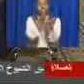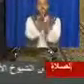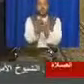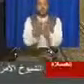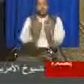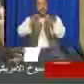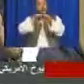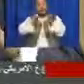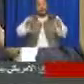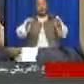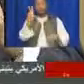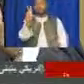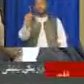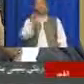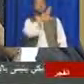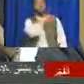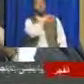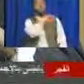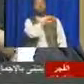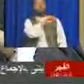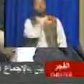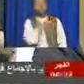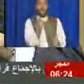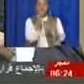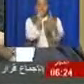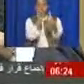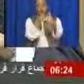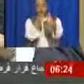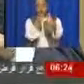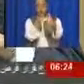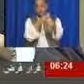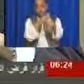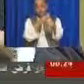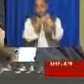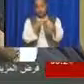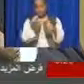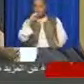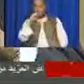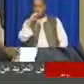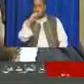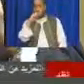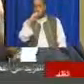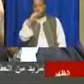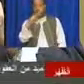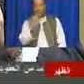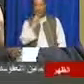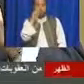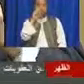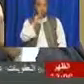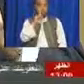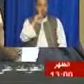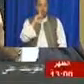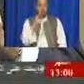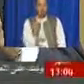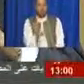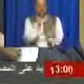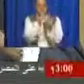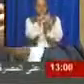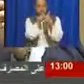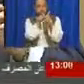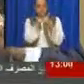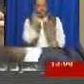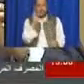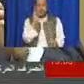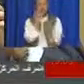لا نظلم ولا نظلم لان الظالم لا يظلم اولا نريد ان نقول لهم ان العقوبات